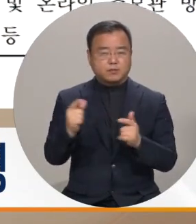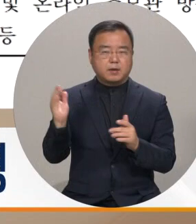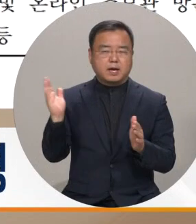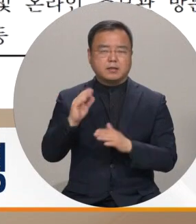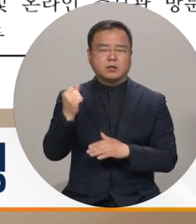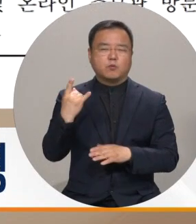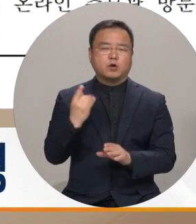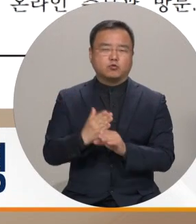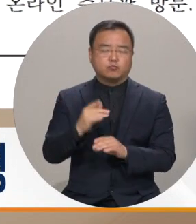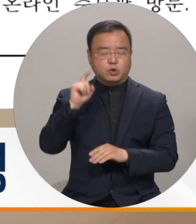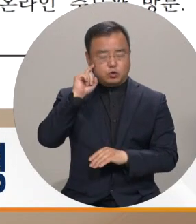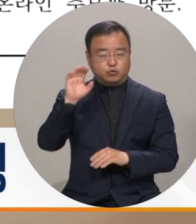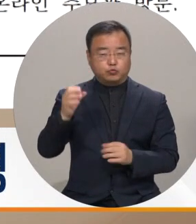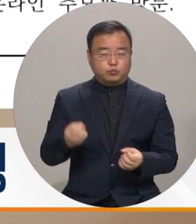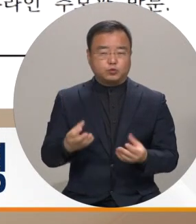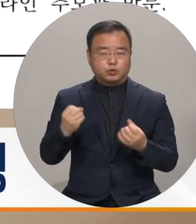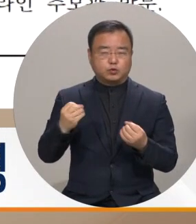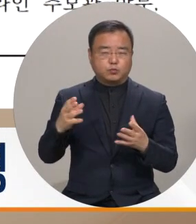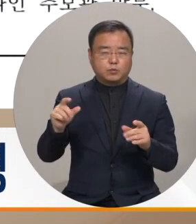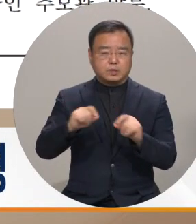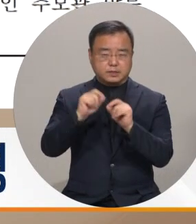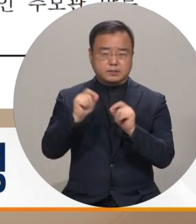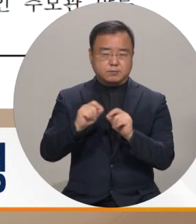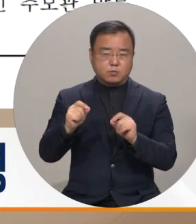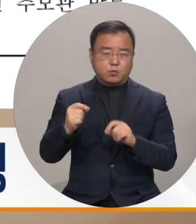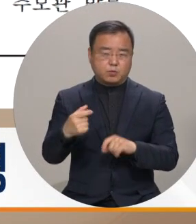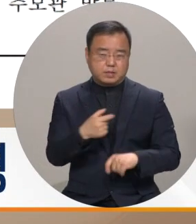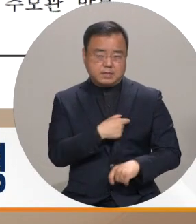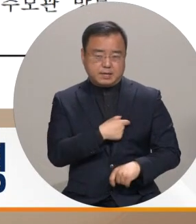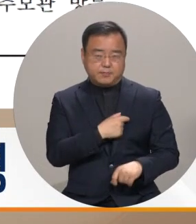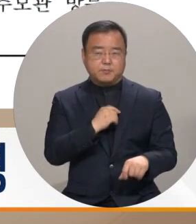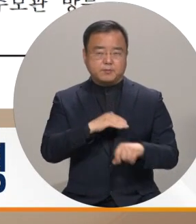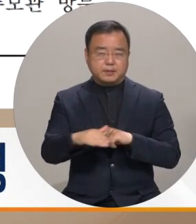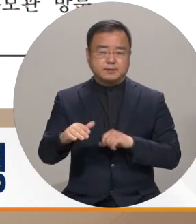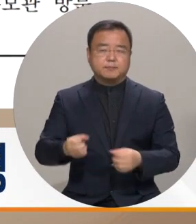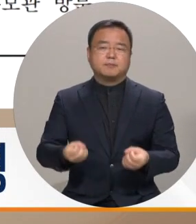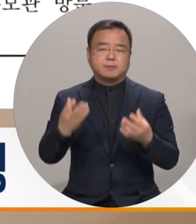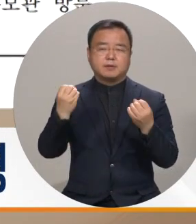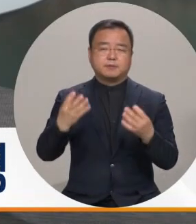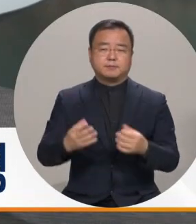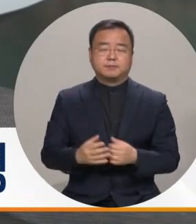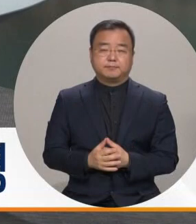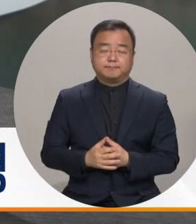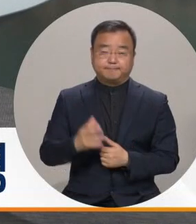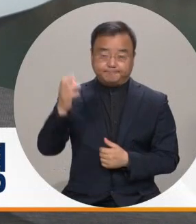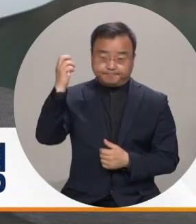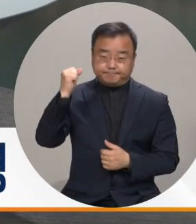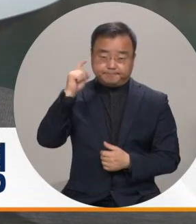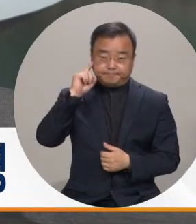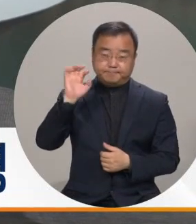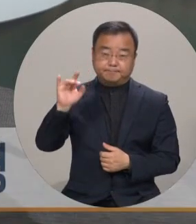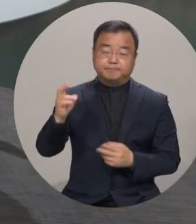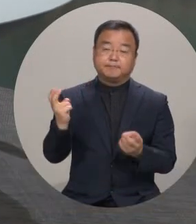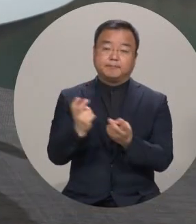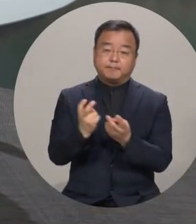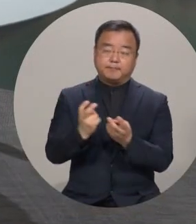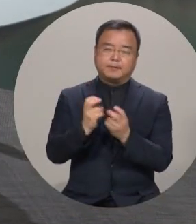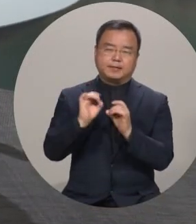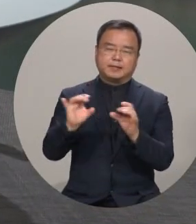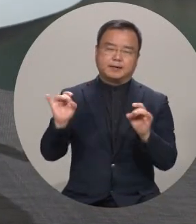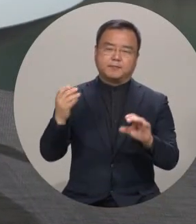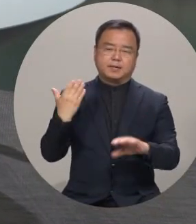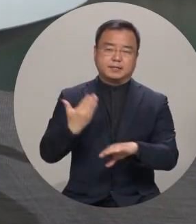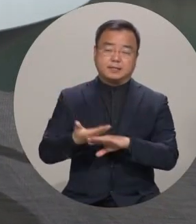추모식을 비롯해서 추모 리본 달기 같은 다양한 행사가 이어질 전망입니다. 네, 기억과 추모의 방식은 저마다